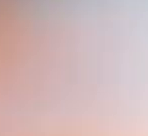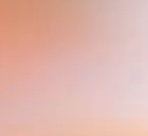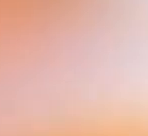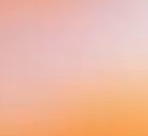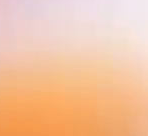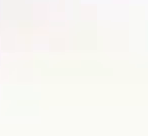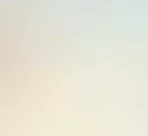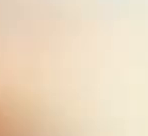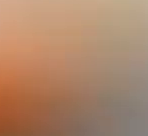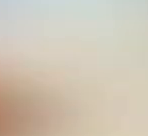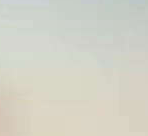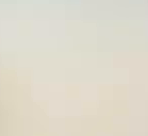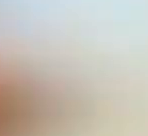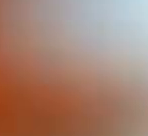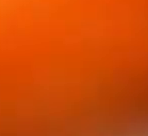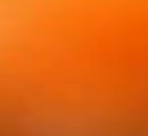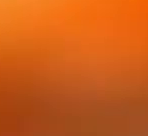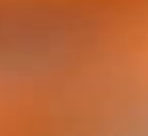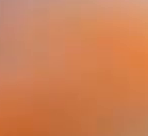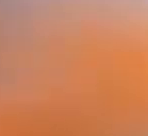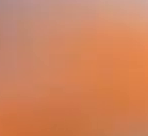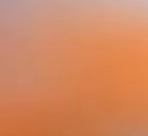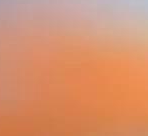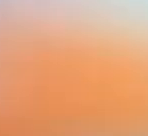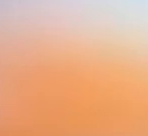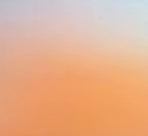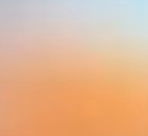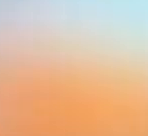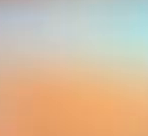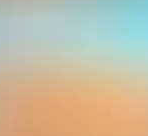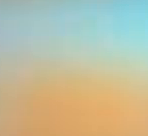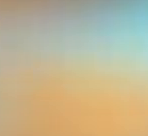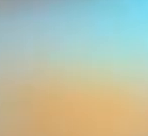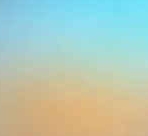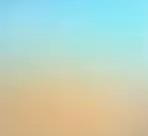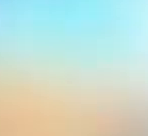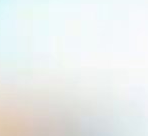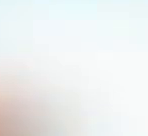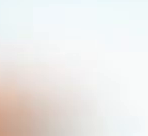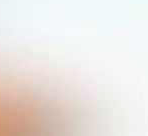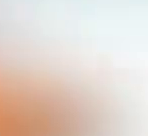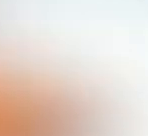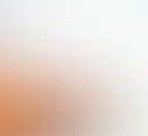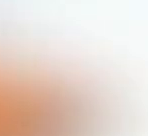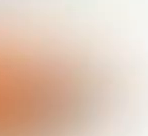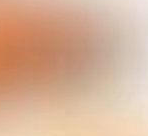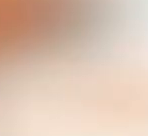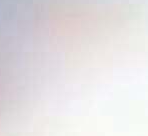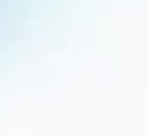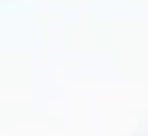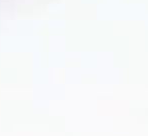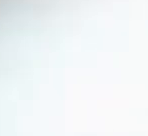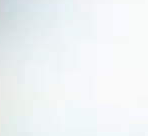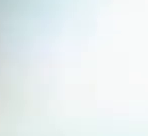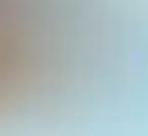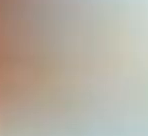proses penyelidikan pihak kepolisian Polresta Banyuwangi, Jawa Timur. Saat ini harga cabai di pasaran di Banyuwangi mencapai Rp120.000 per